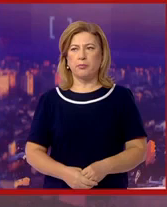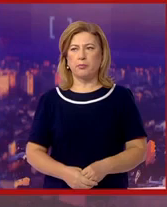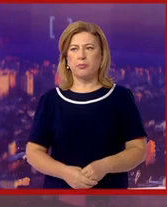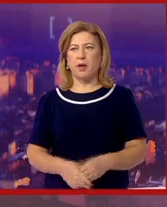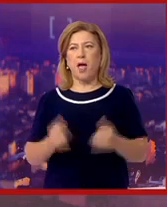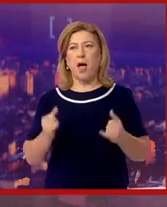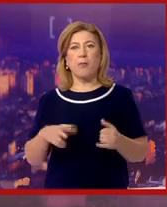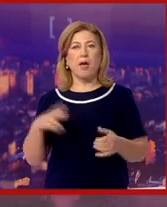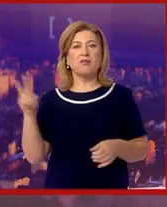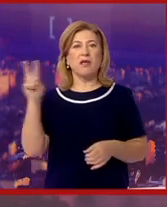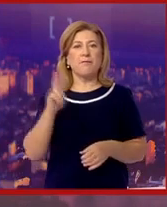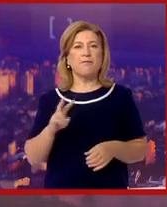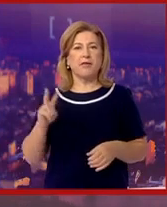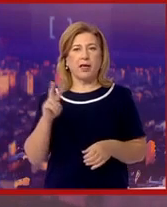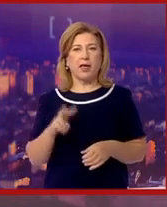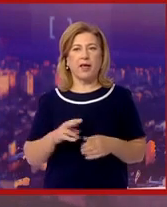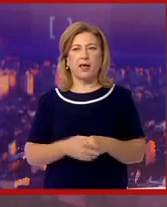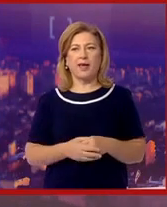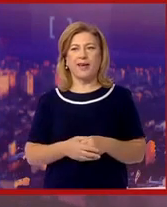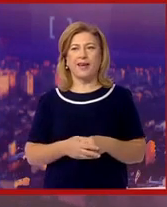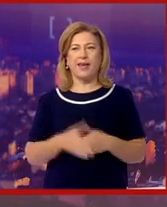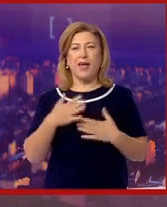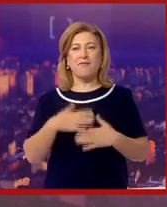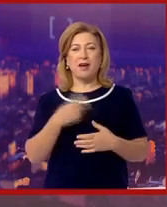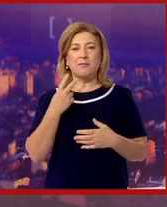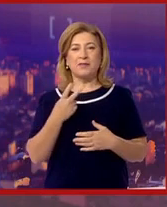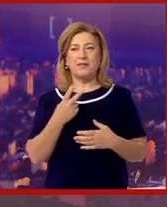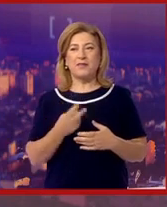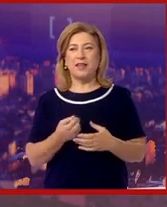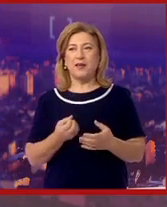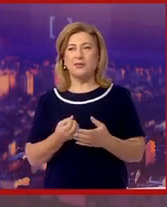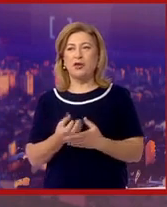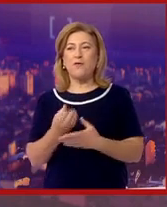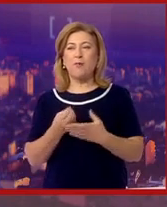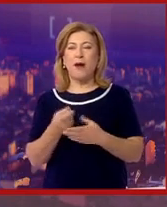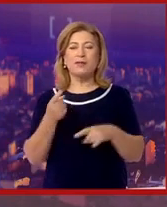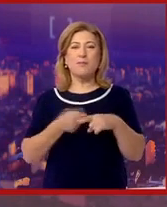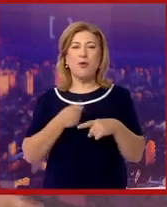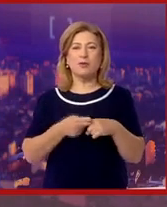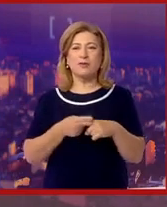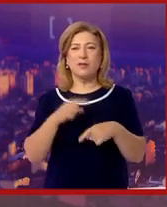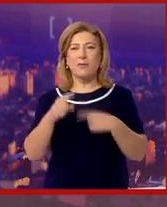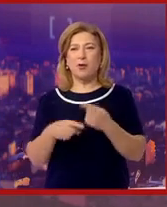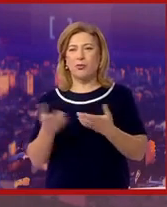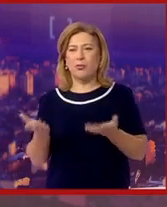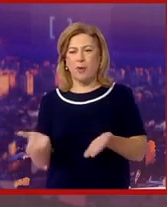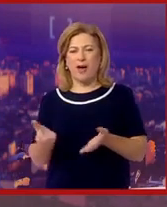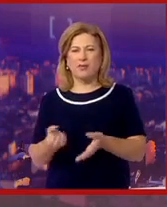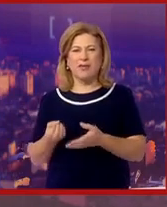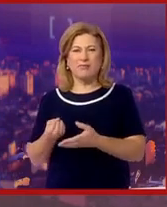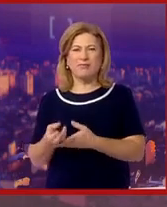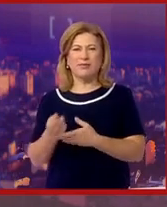Este vinere astăzi și avem nevoie de previziuni astrale și informații pozitive. Doamne ajută că după aceste știri... Da, Rose este